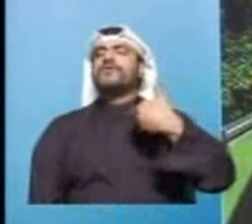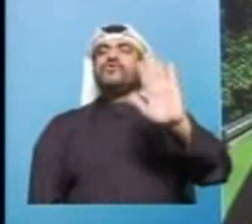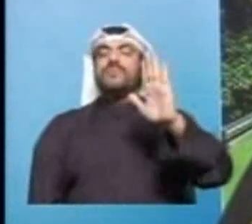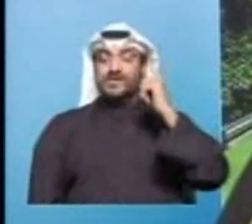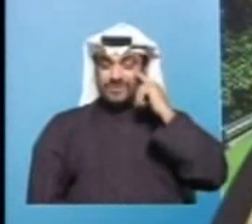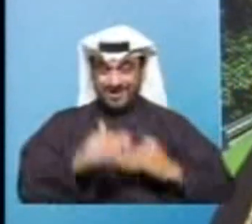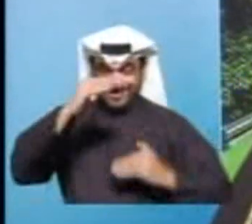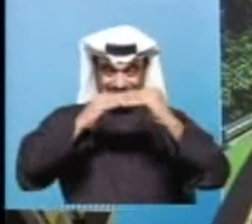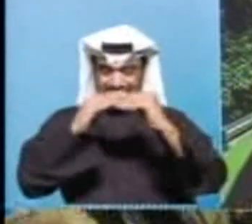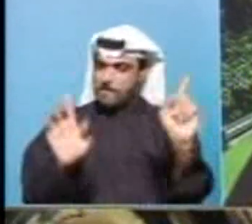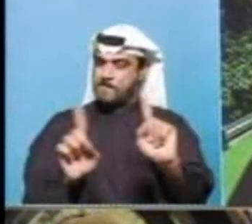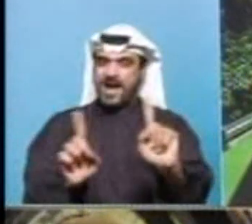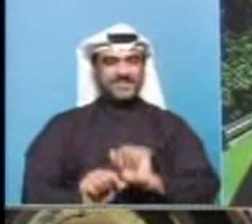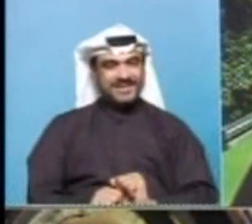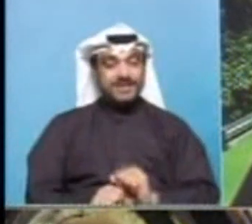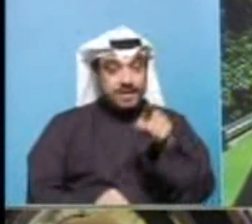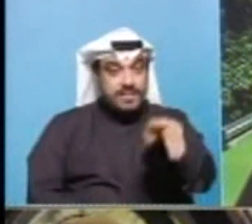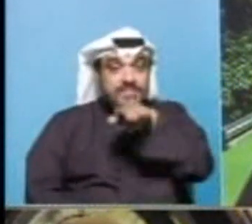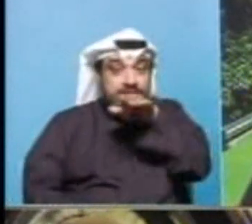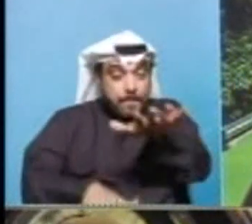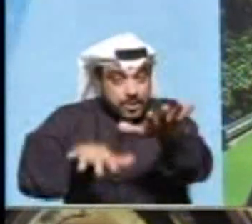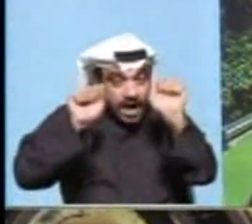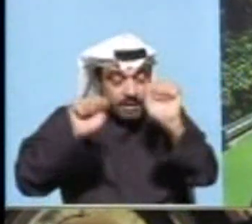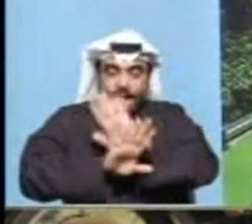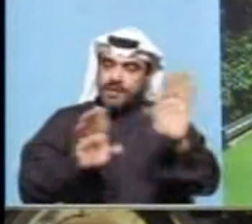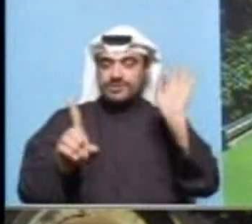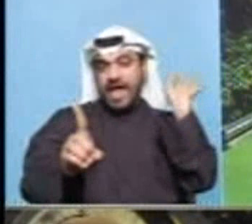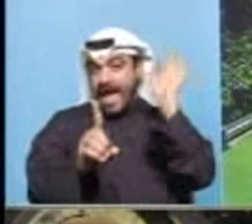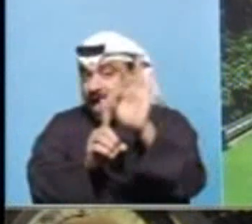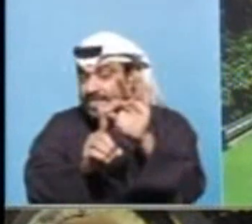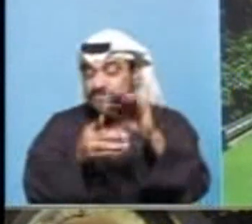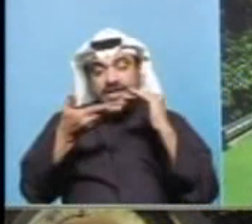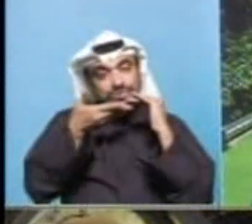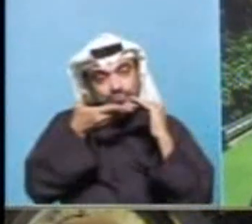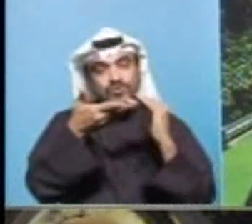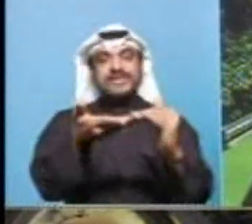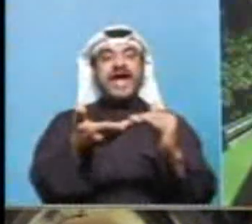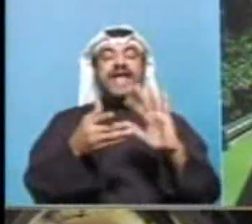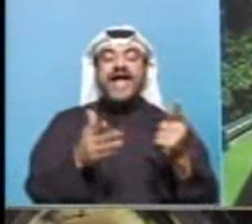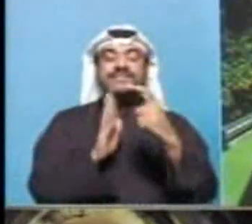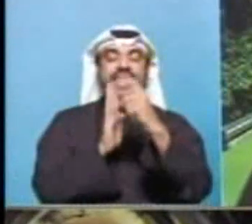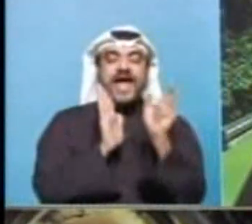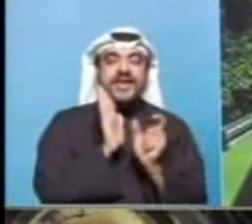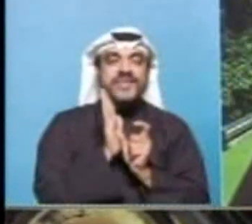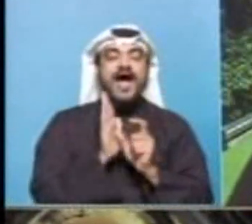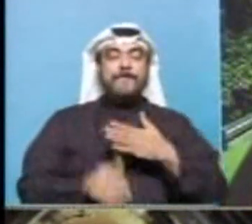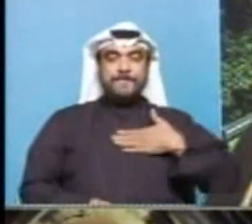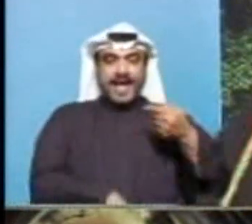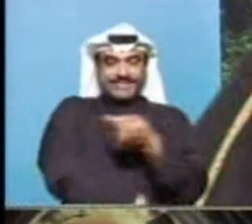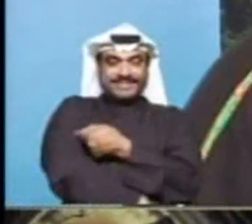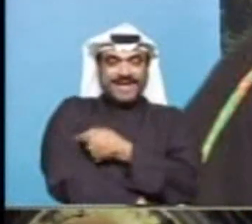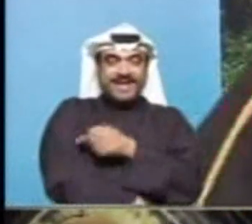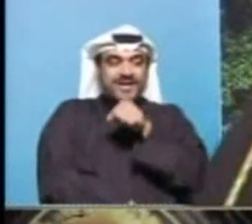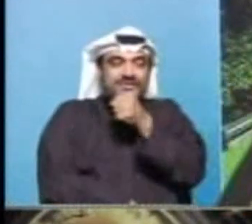واحد، وهذه يعني الهدف من وجود نظام التأمين الصحي للمتقاعدين. يعني من هذا